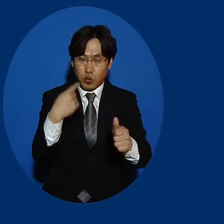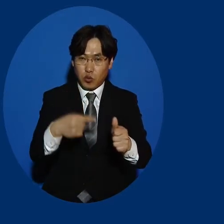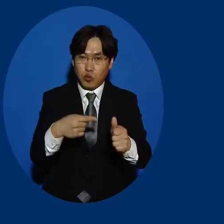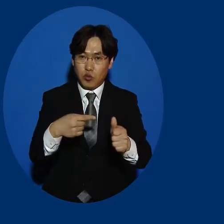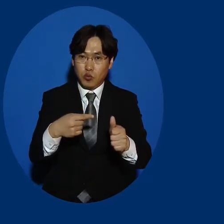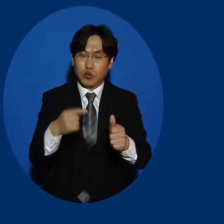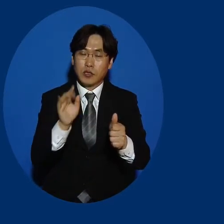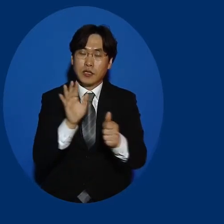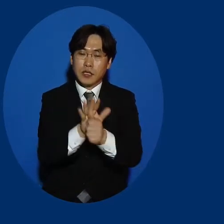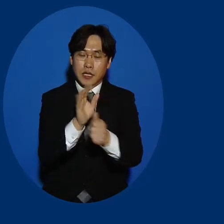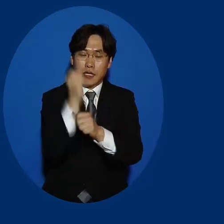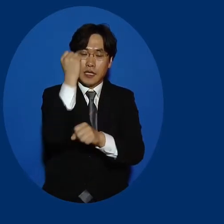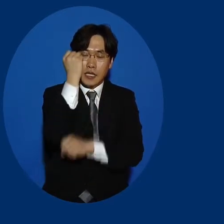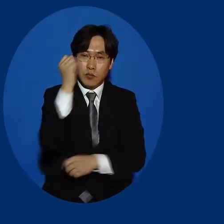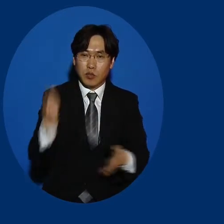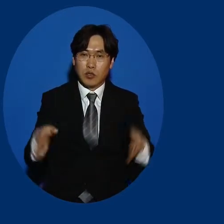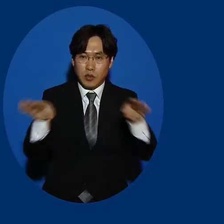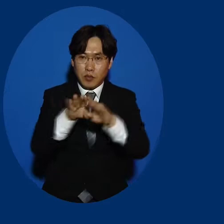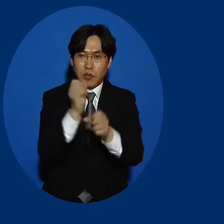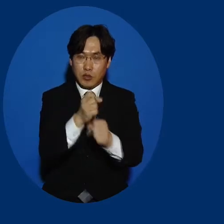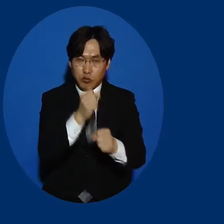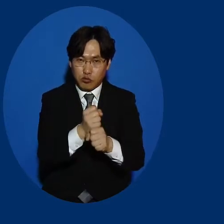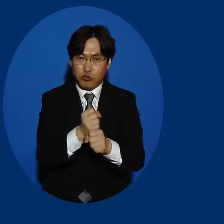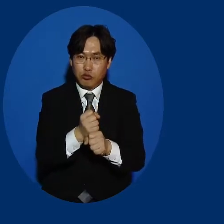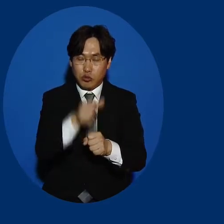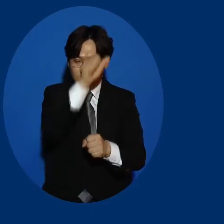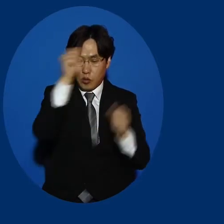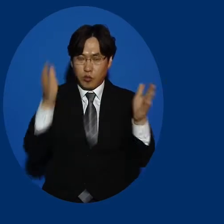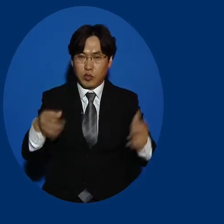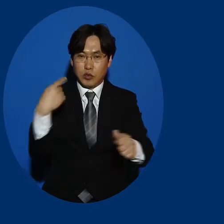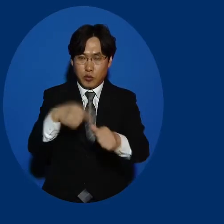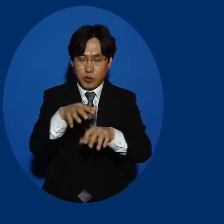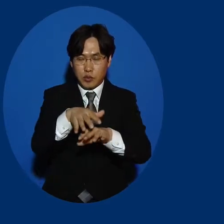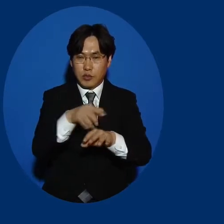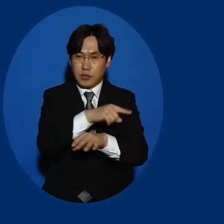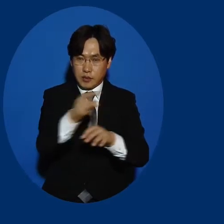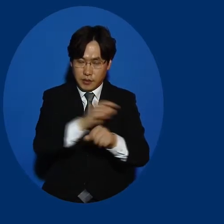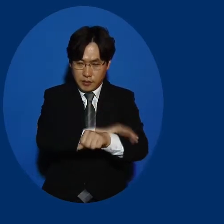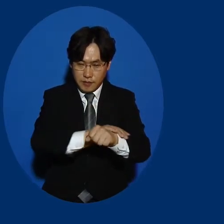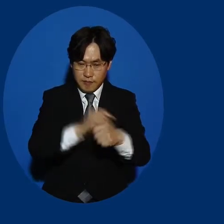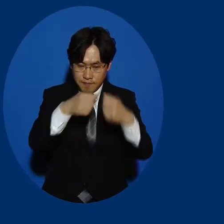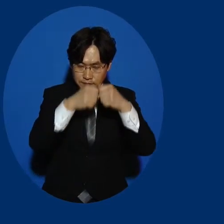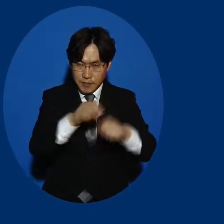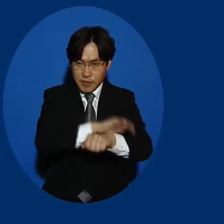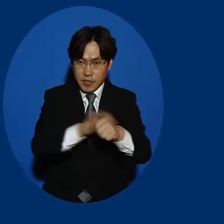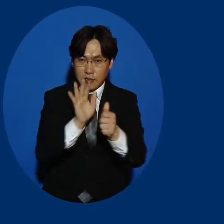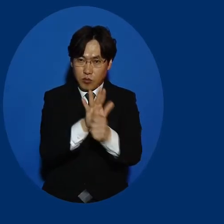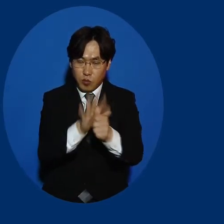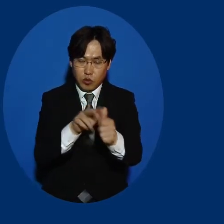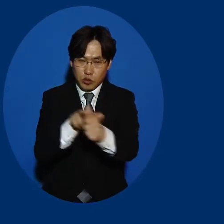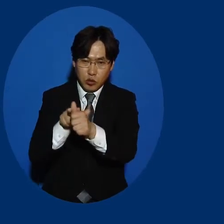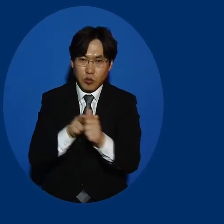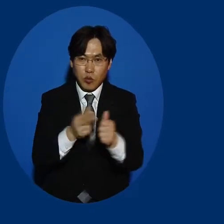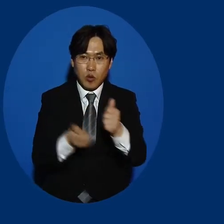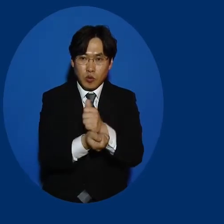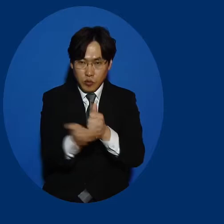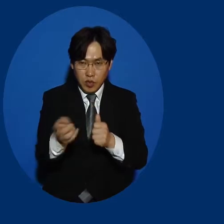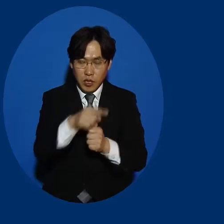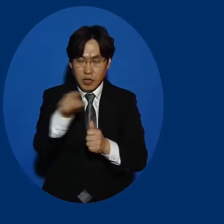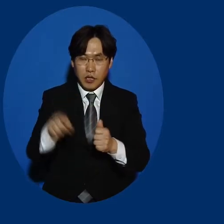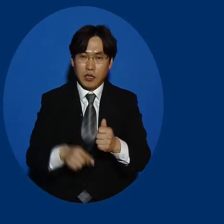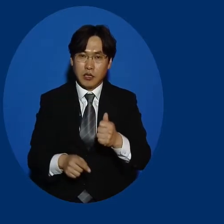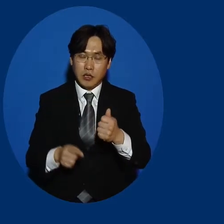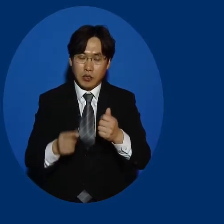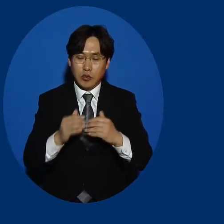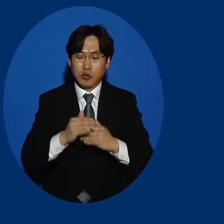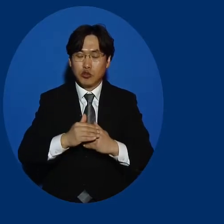이제 지원에 대한 기반을 강화하고 장애인 평생 교육의 체계적인 관리와 정보 제공을 강화하겠다라는 이 네 가지를 이제